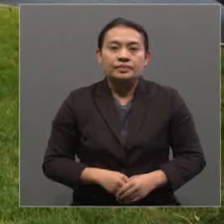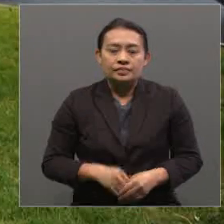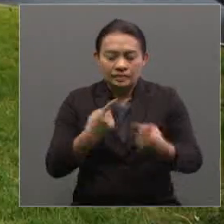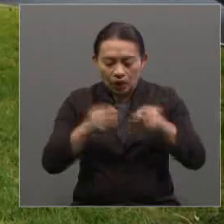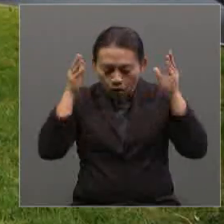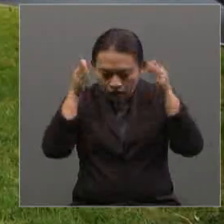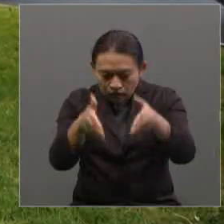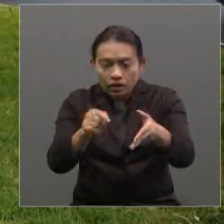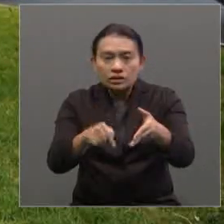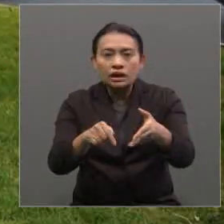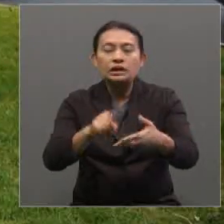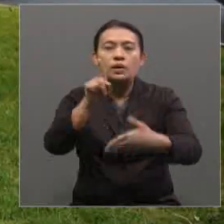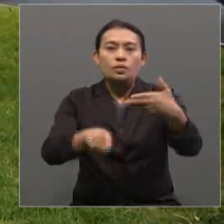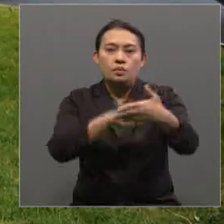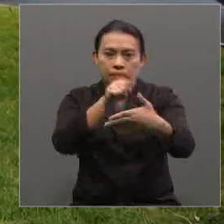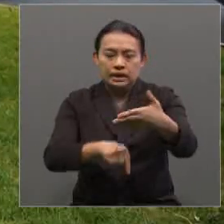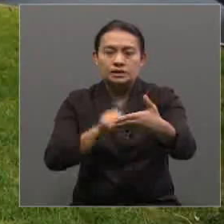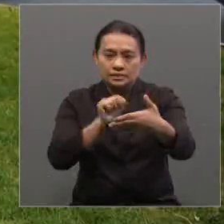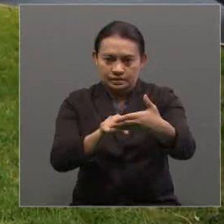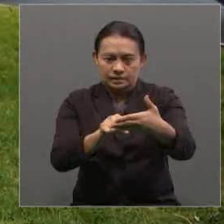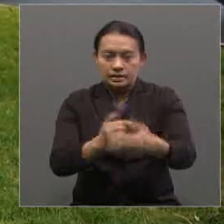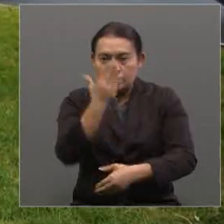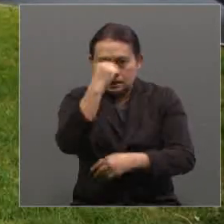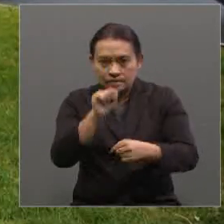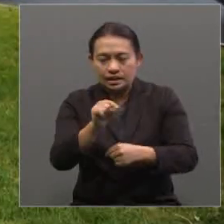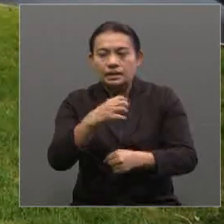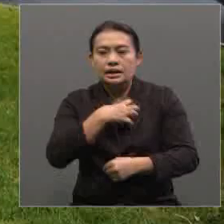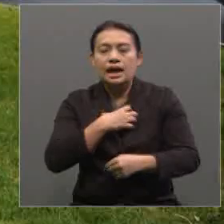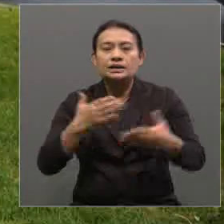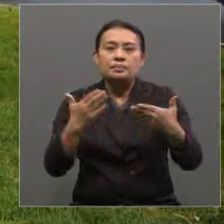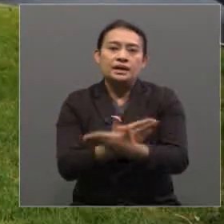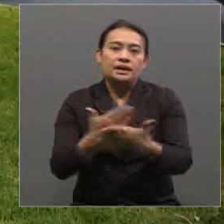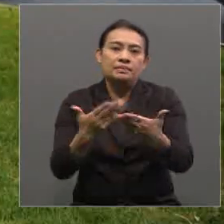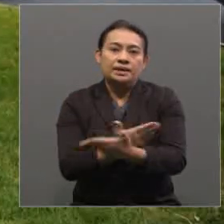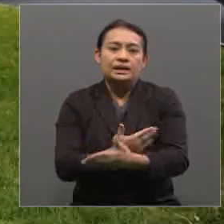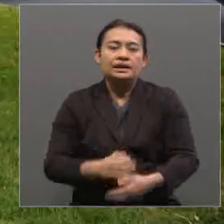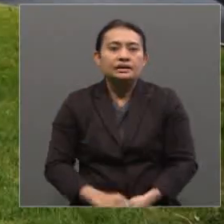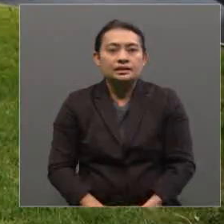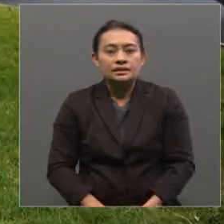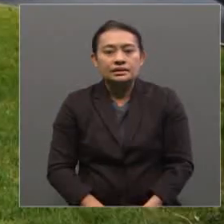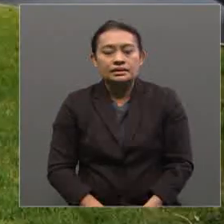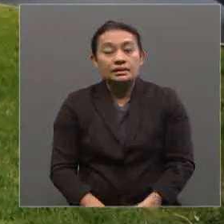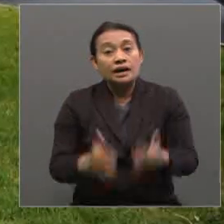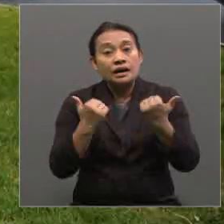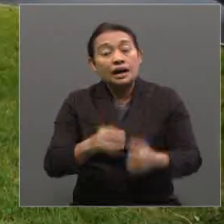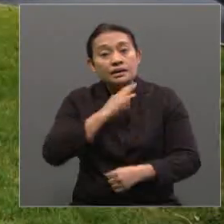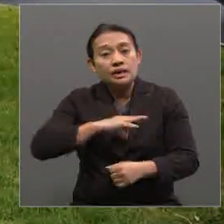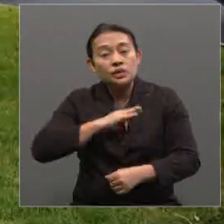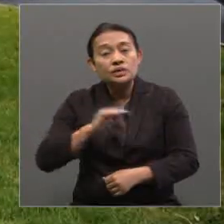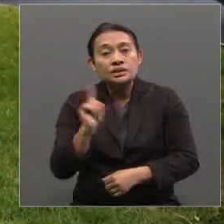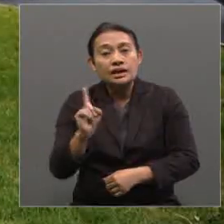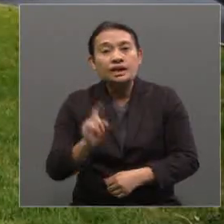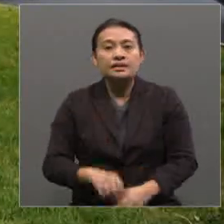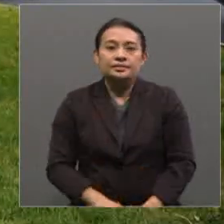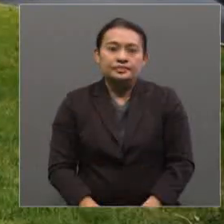จมากที่จะไปเลือกเพราะว่าก็อยากที่จะเปลี่ยนแปลง ครับผมแล้วรอบนี้ล่ะรอบนี้เรารู้สึกต่างกับรอบแรกยังไงบ้างหรือว่าเ